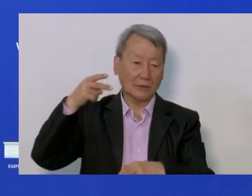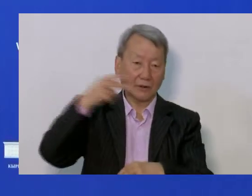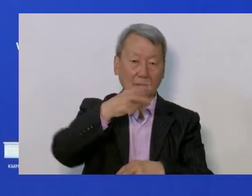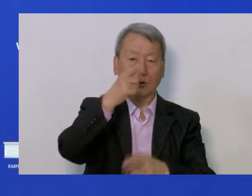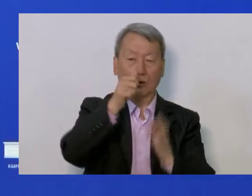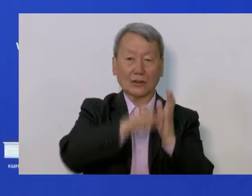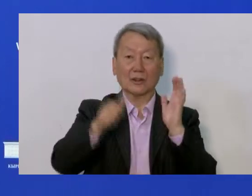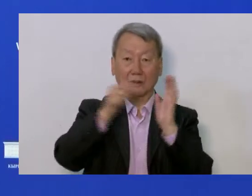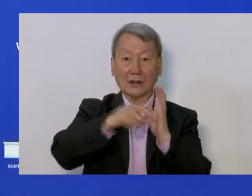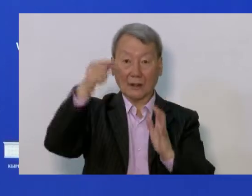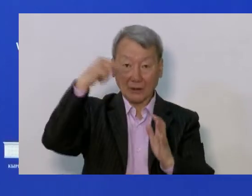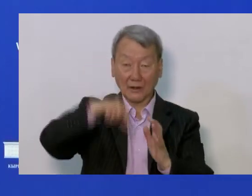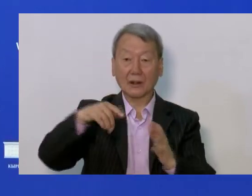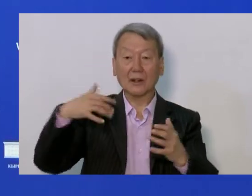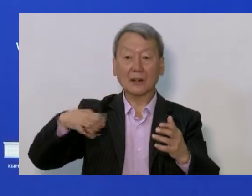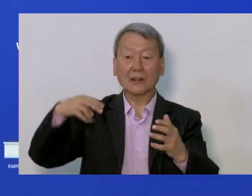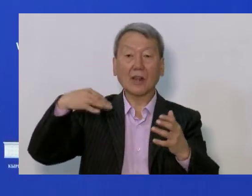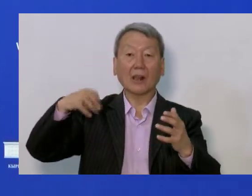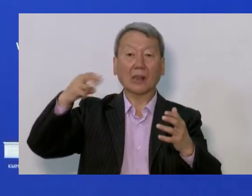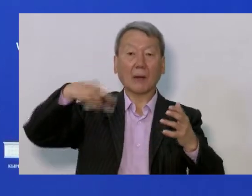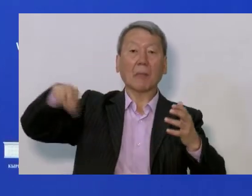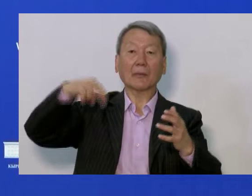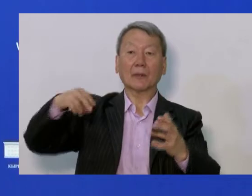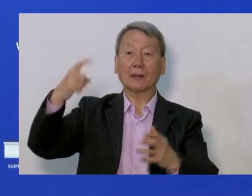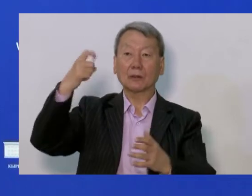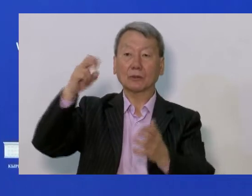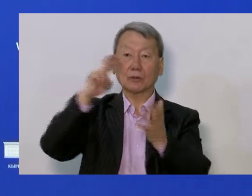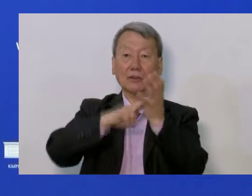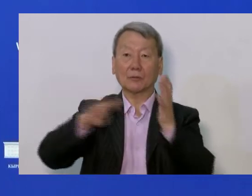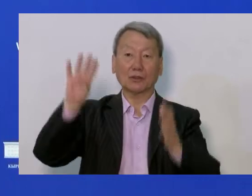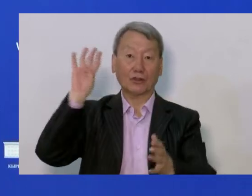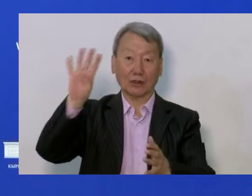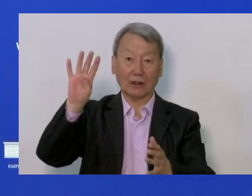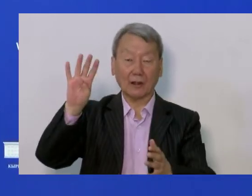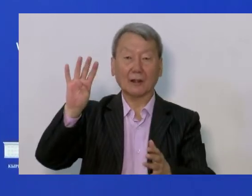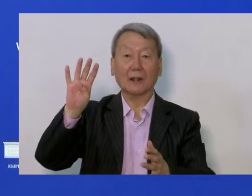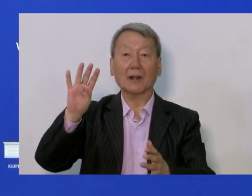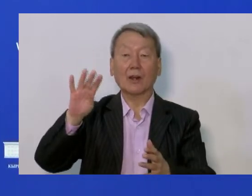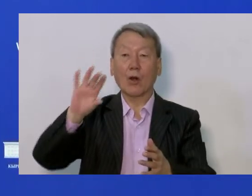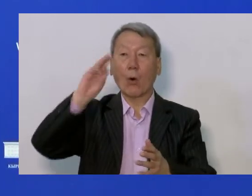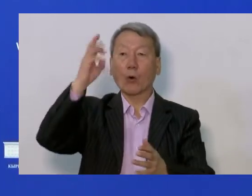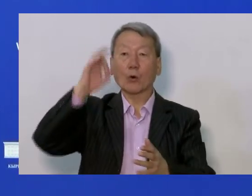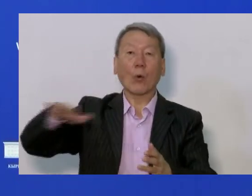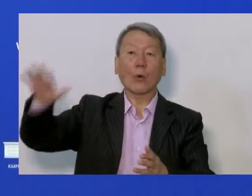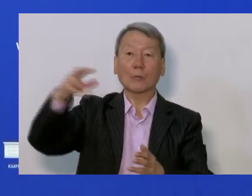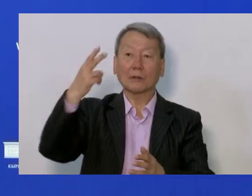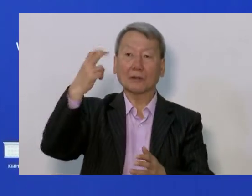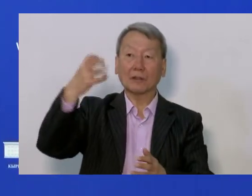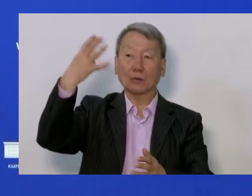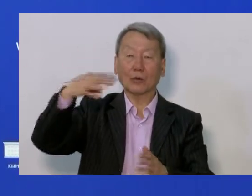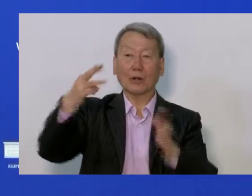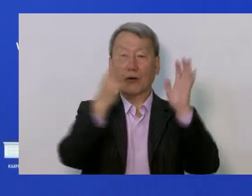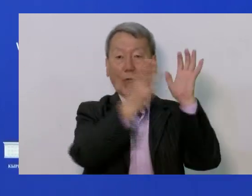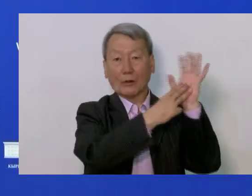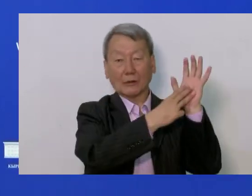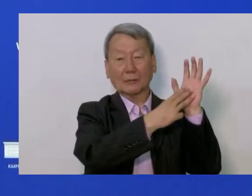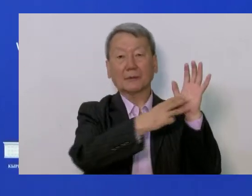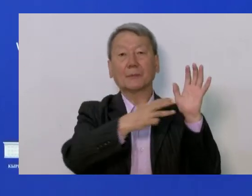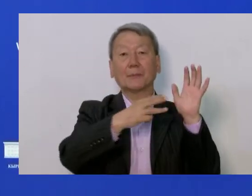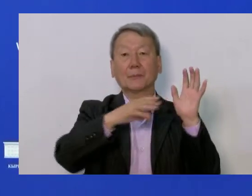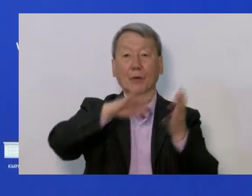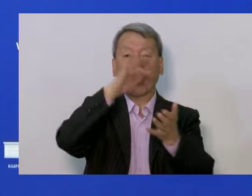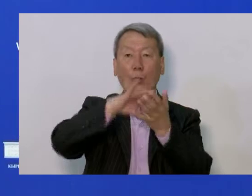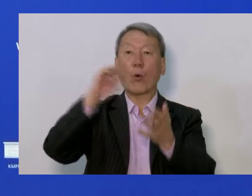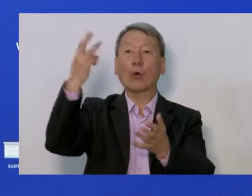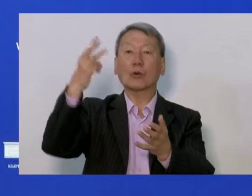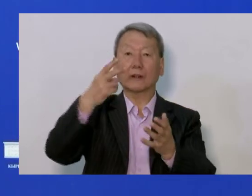из которых на Джалабадскую область приходится 174 случая, в Ошской области 248, в